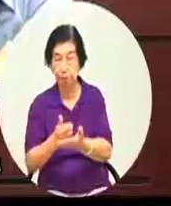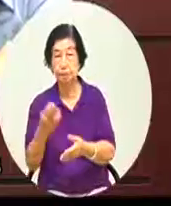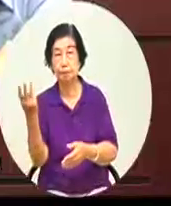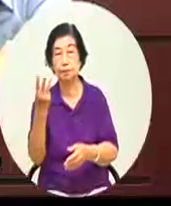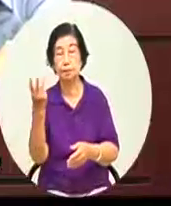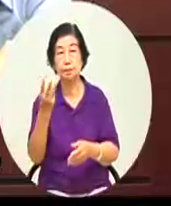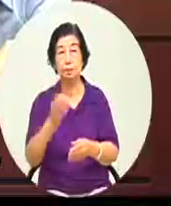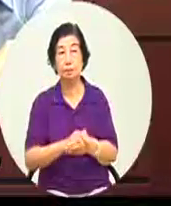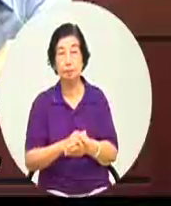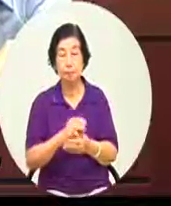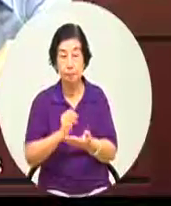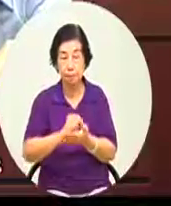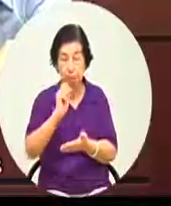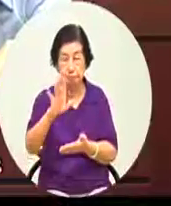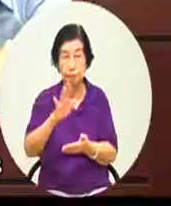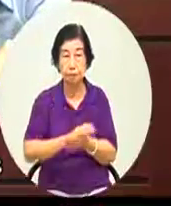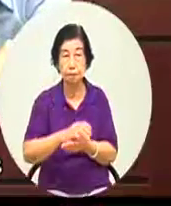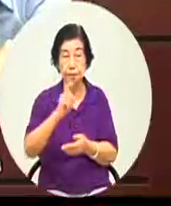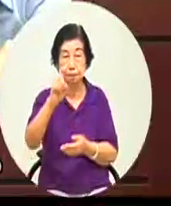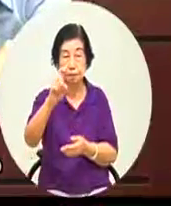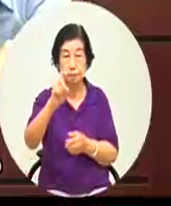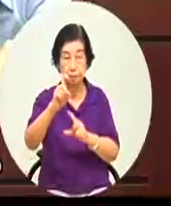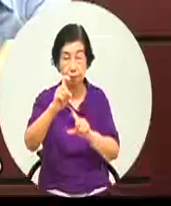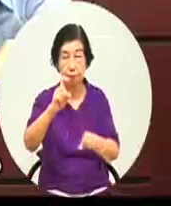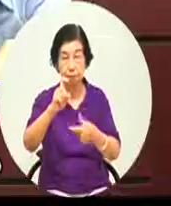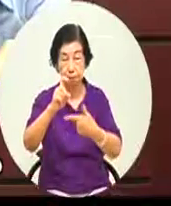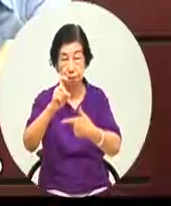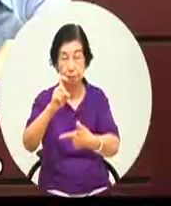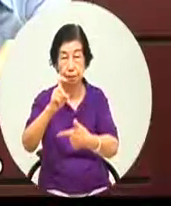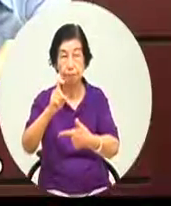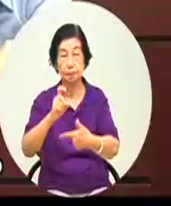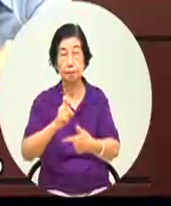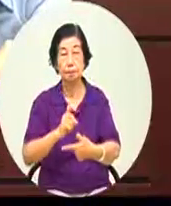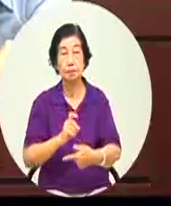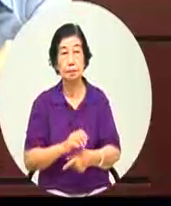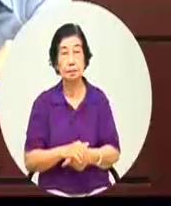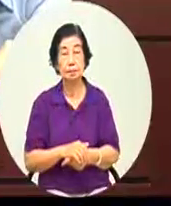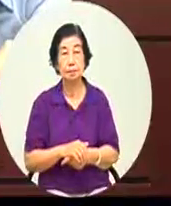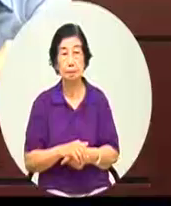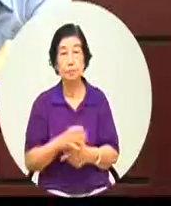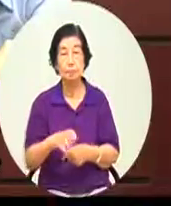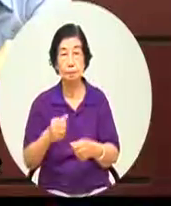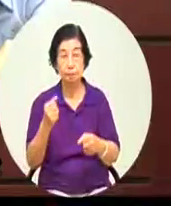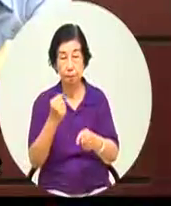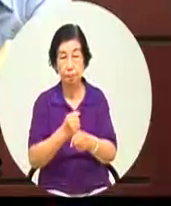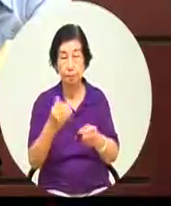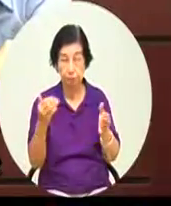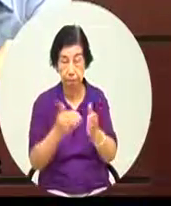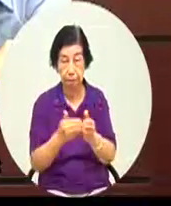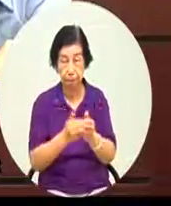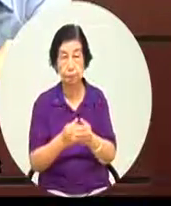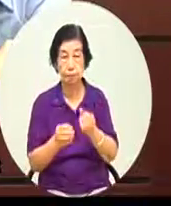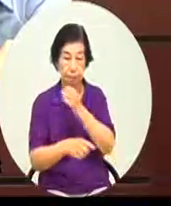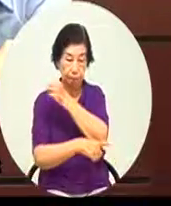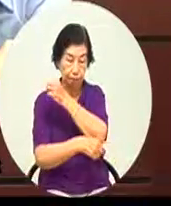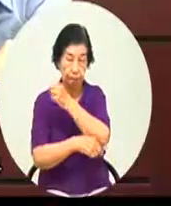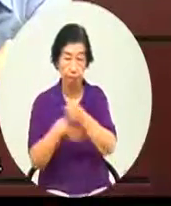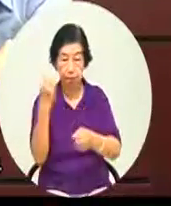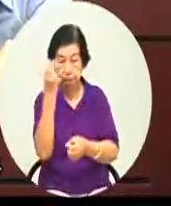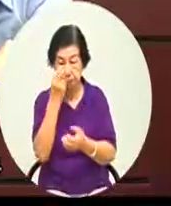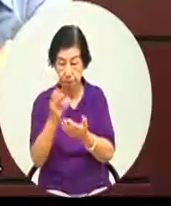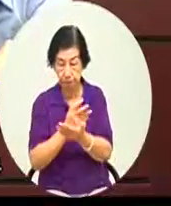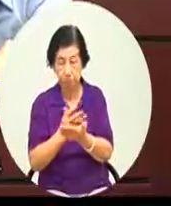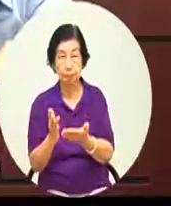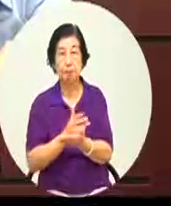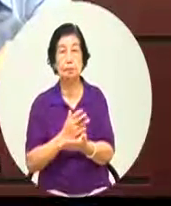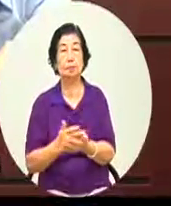书呢，大概在十月六号，就是上个月这个月的十月六号，大概也完成了期末的这个审查。那等个